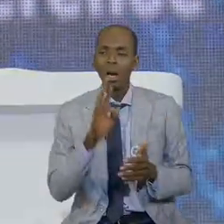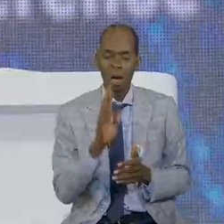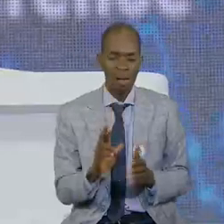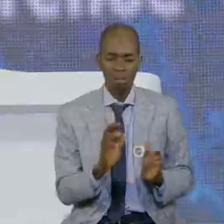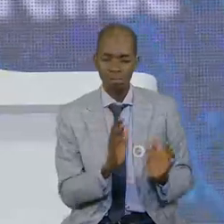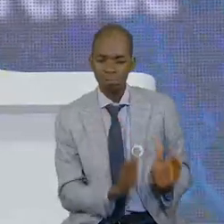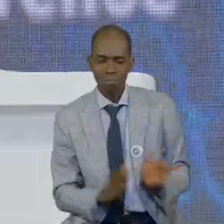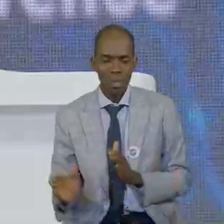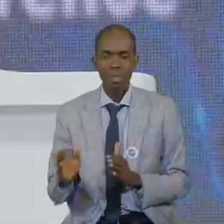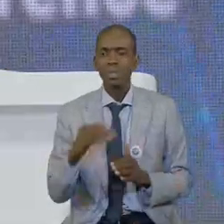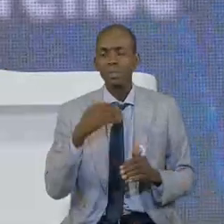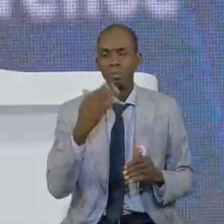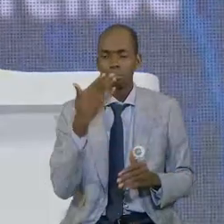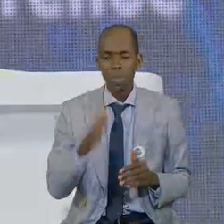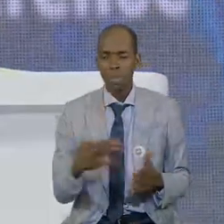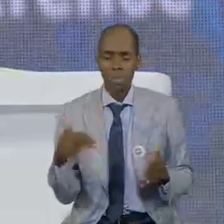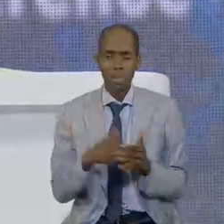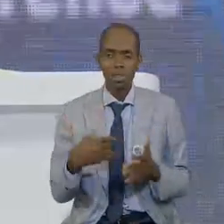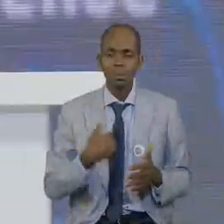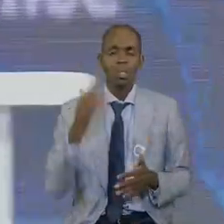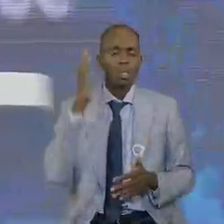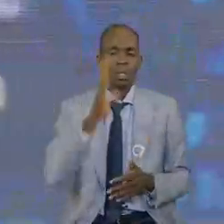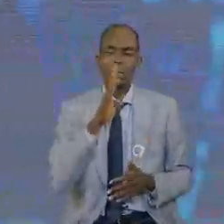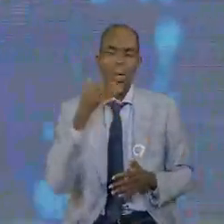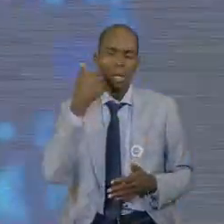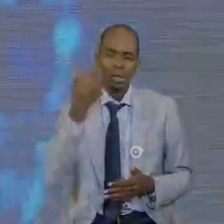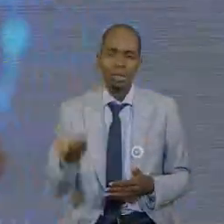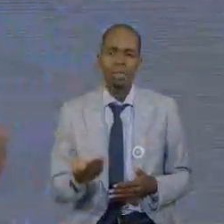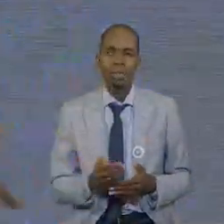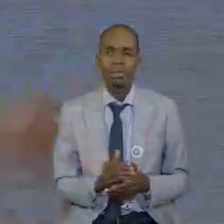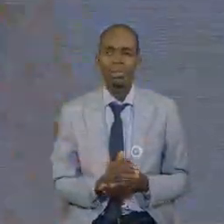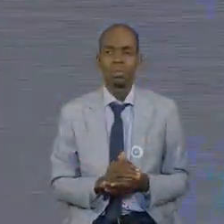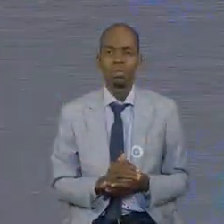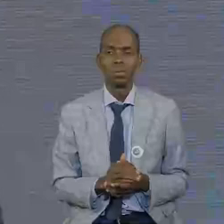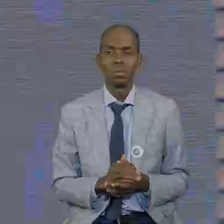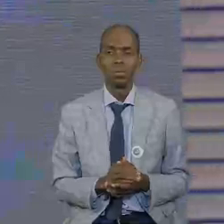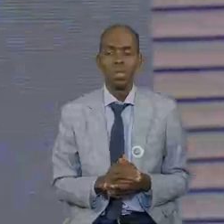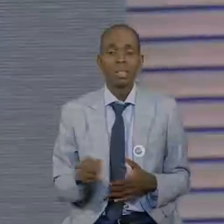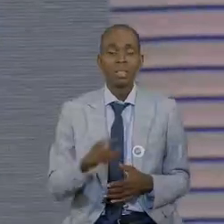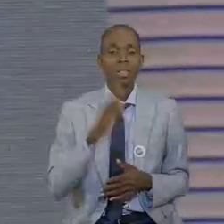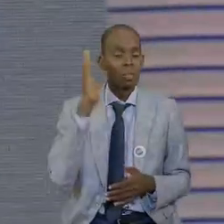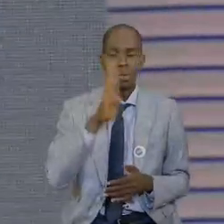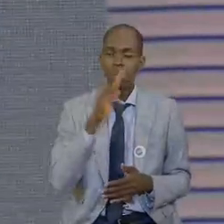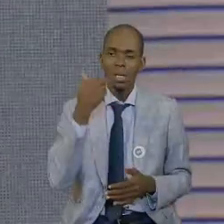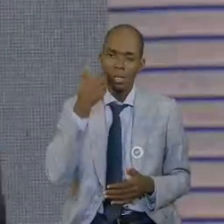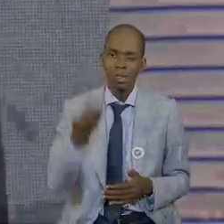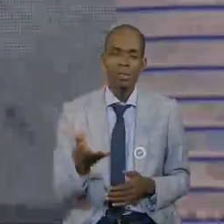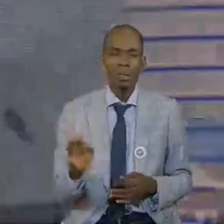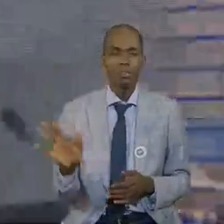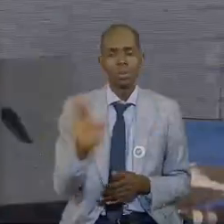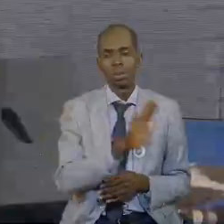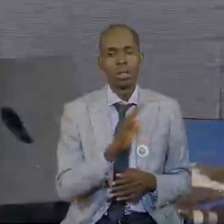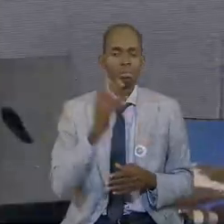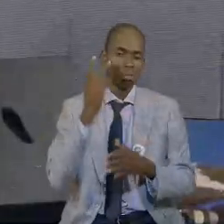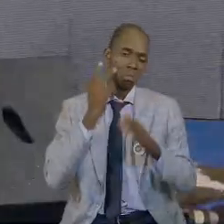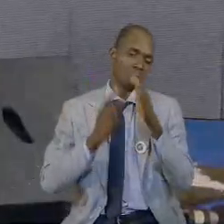Mais quand tu dis ceux qui sont irrités contre moi seront confus. They'll be ashamed of their promise. Ils auront honte de leur